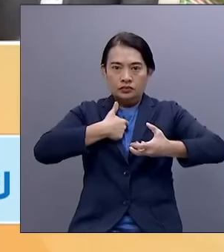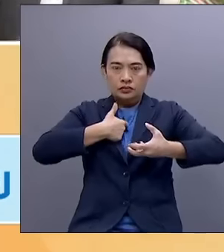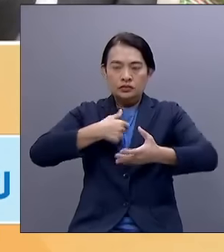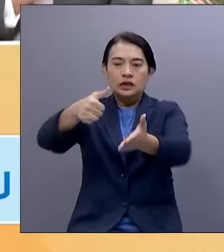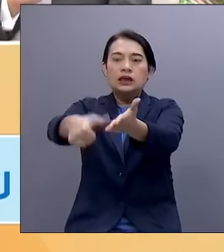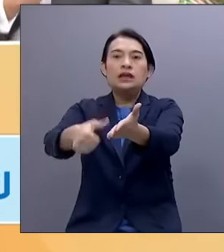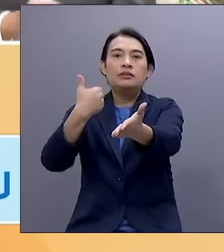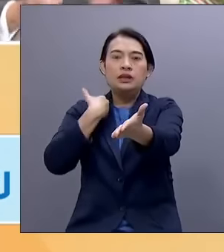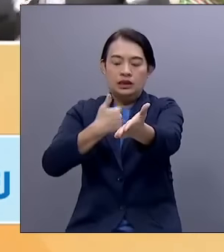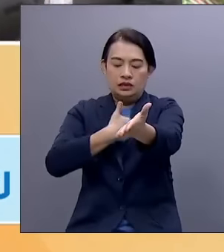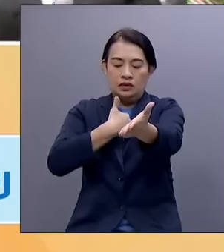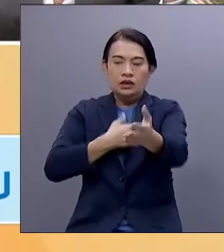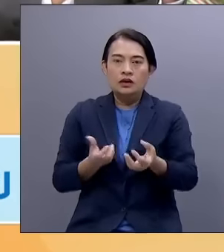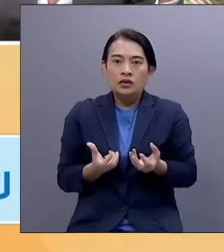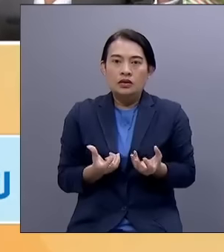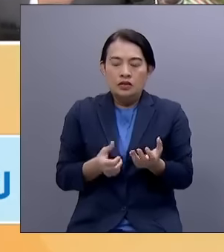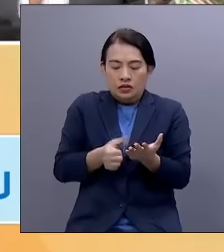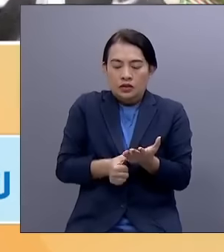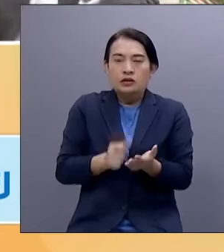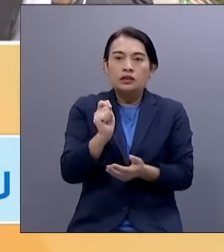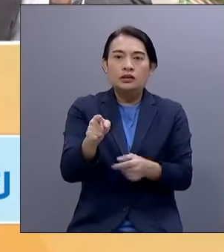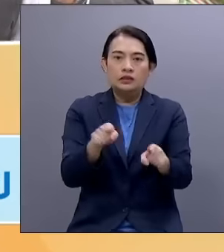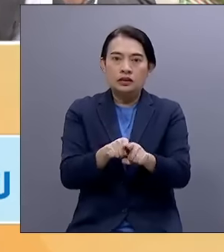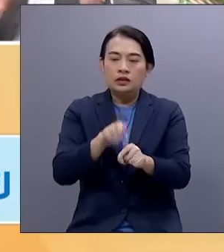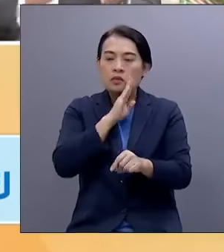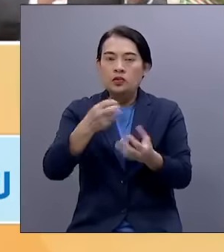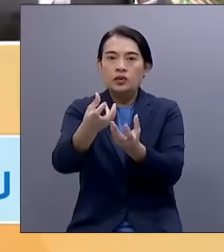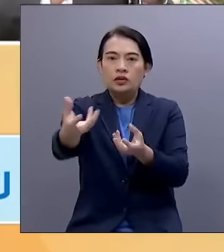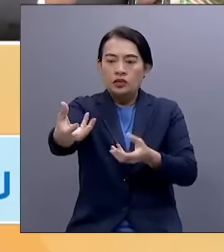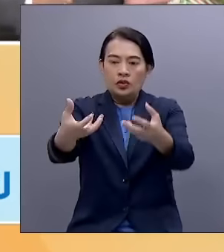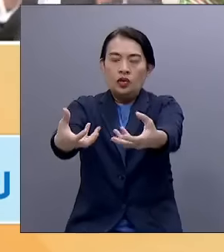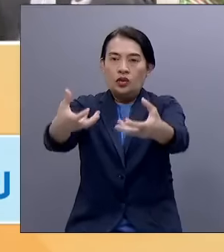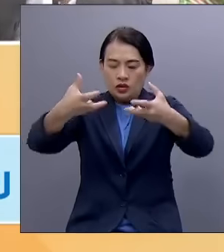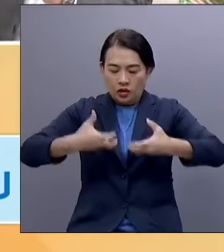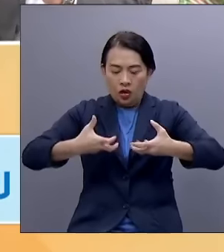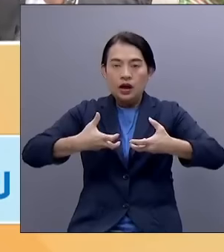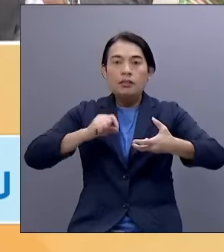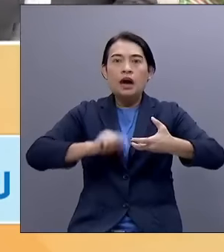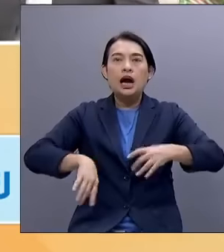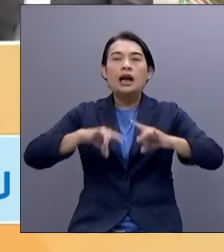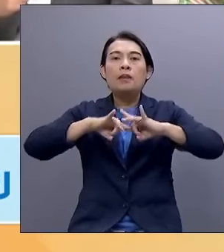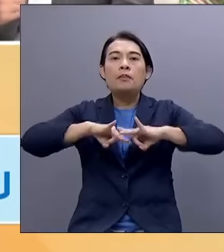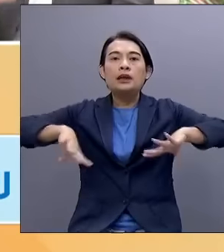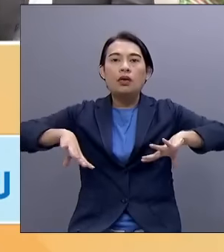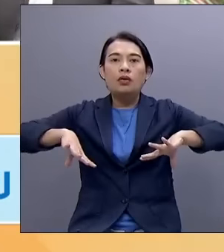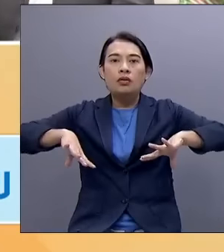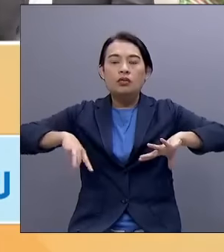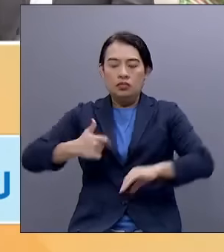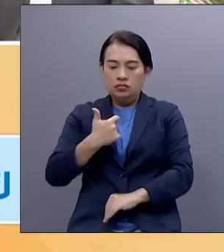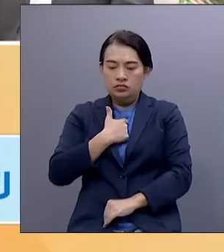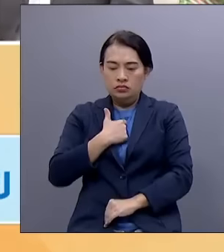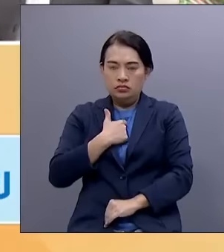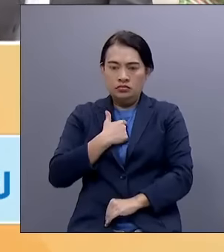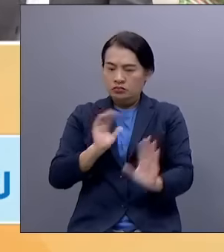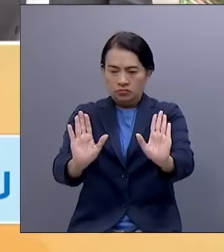ต้องจ่ายเงินเมื่อผู้ขายเนี่ยชำระหนี้ไม่ตรงปกก็คือหมายถึงว่าส่งสินค้ามาไม่ตรงปกเนี่ยผู้ซื้อก็มีสิทธิ์ที่จะ